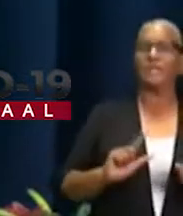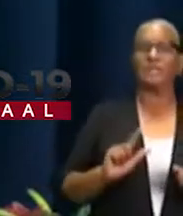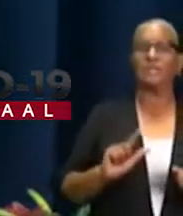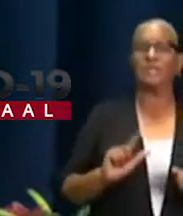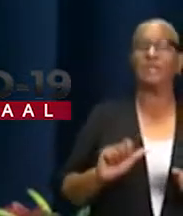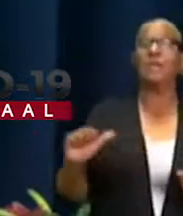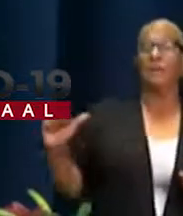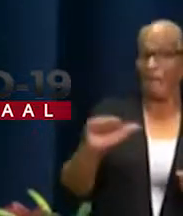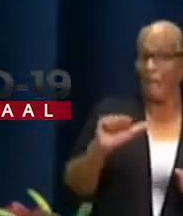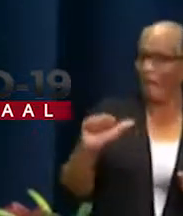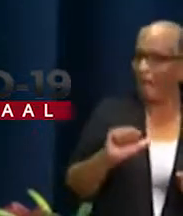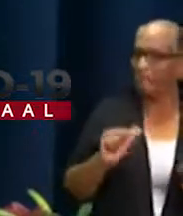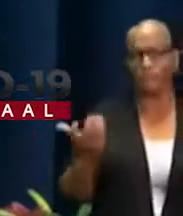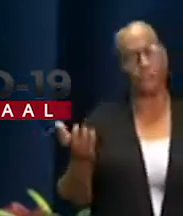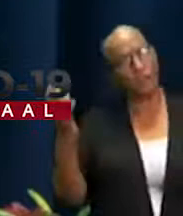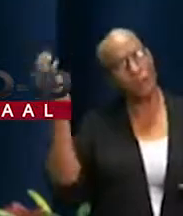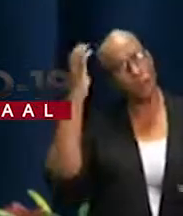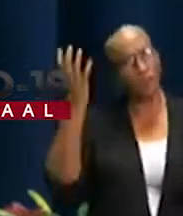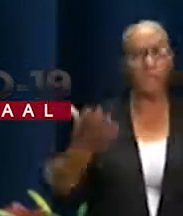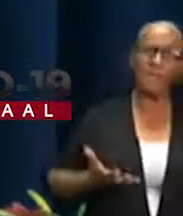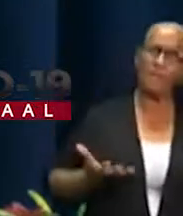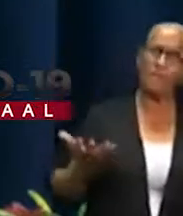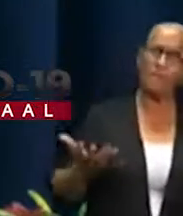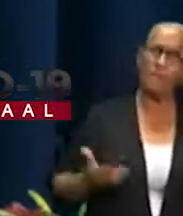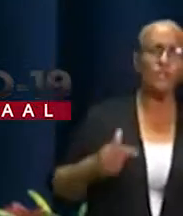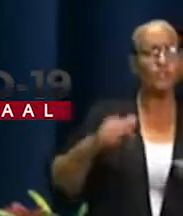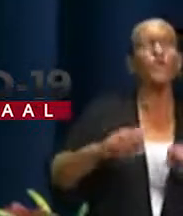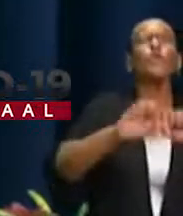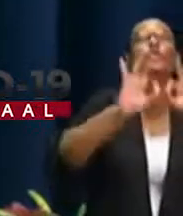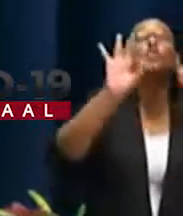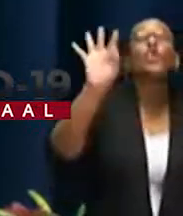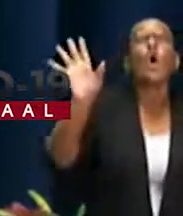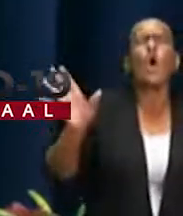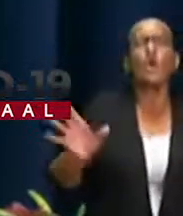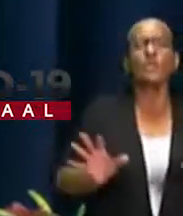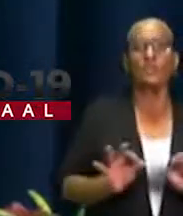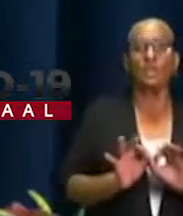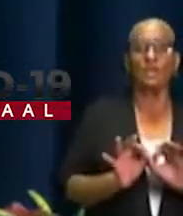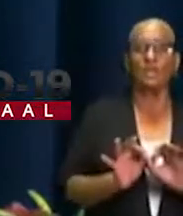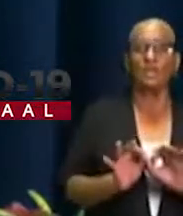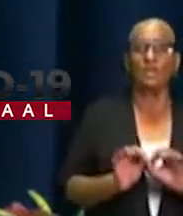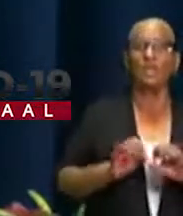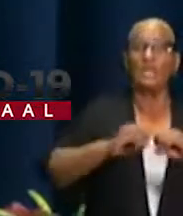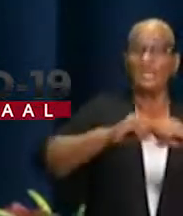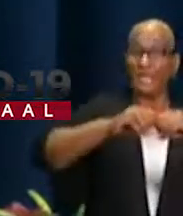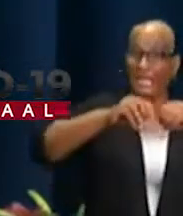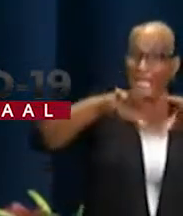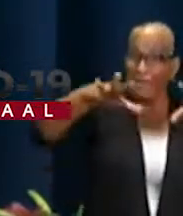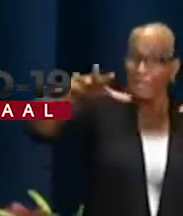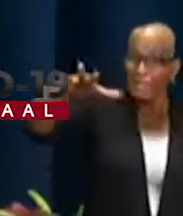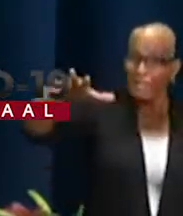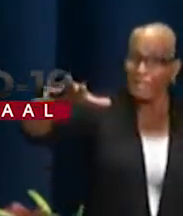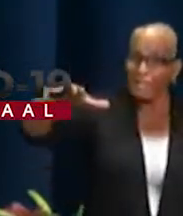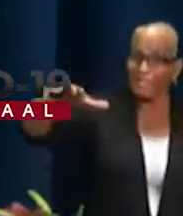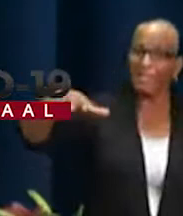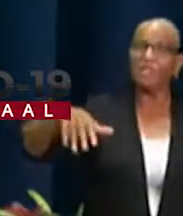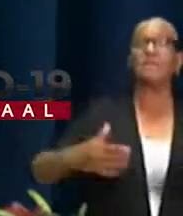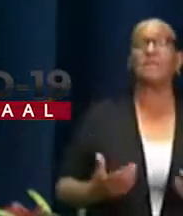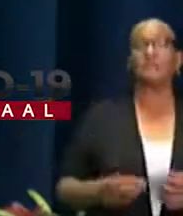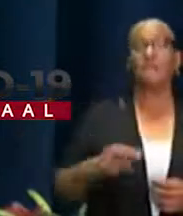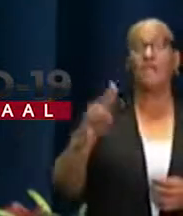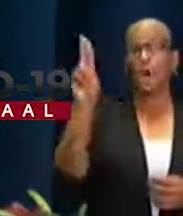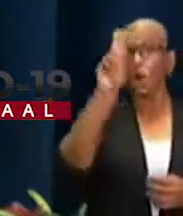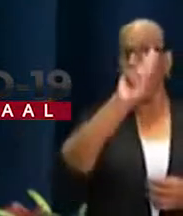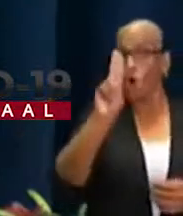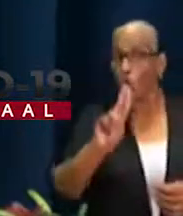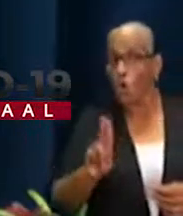overwegingen is duidelijk om vast te staan dat de epidemiologische kleurencode en de